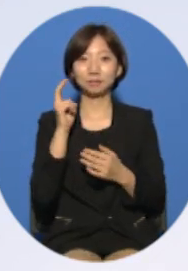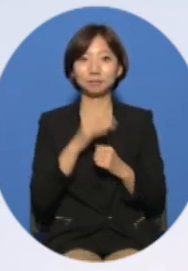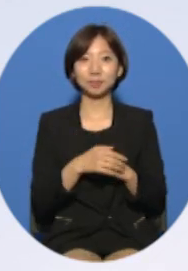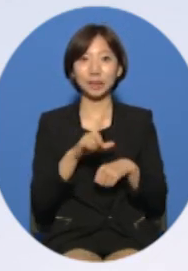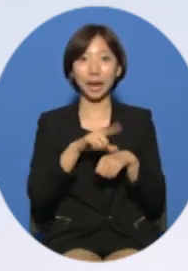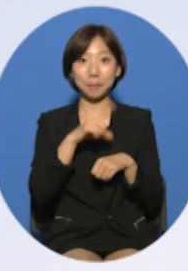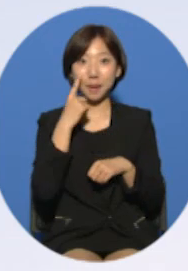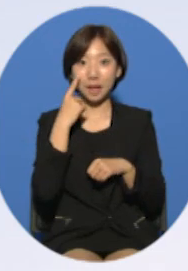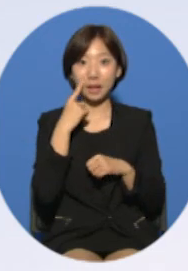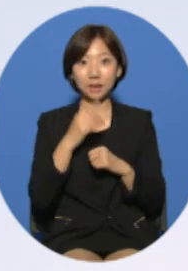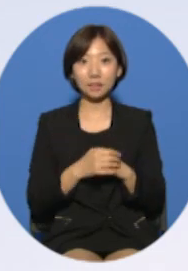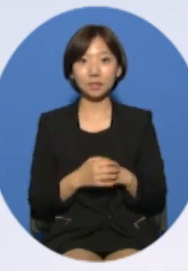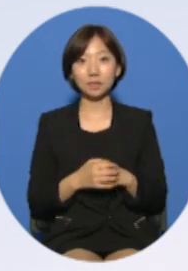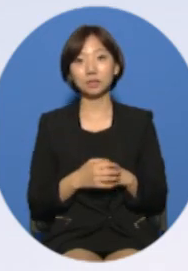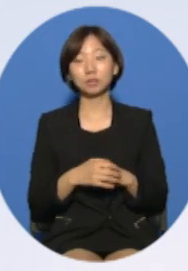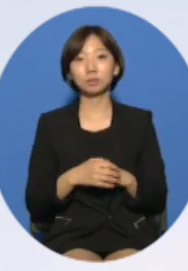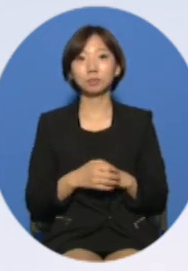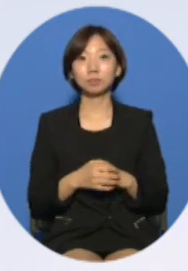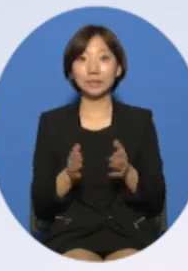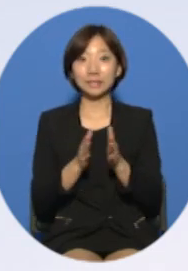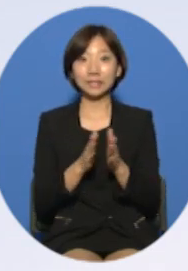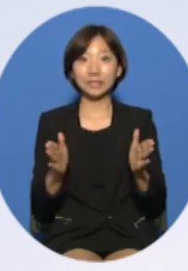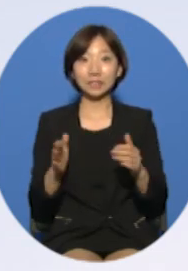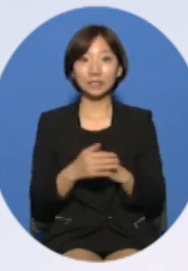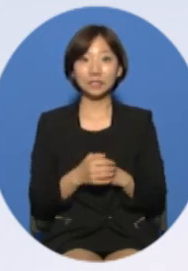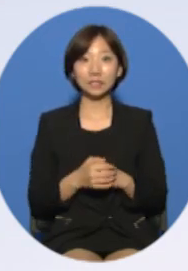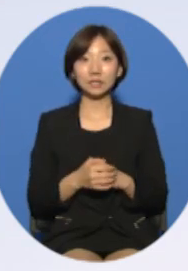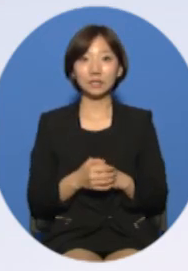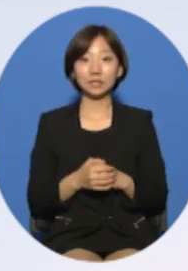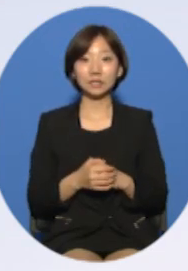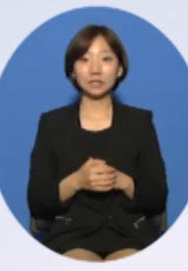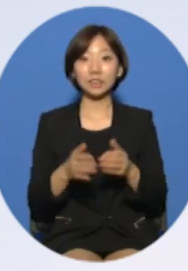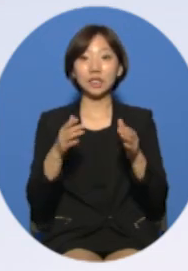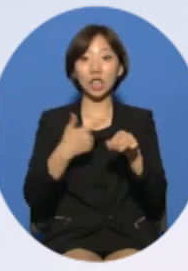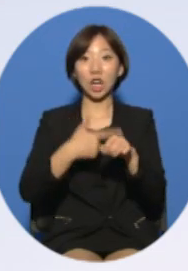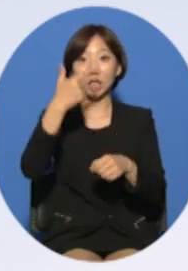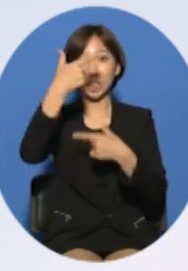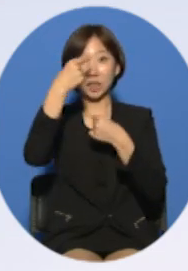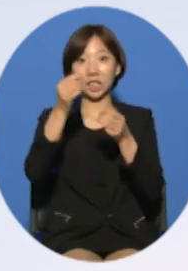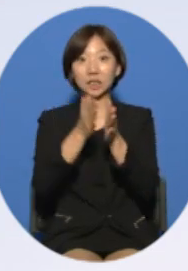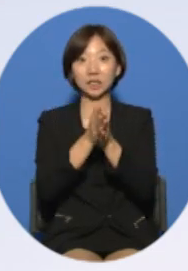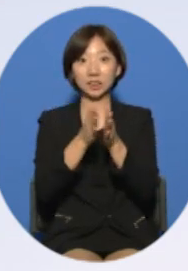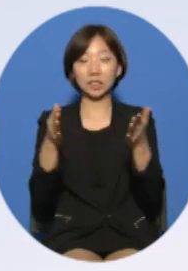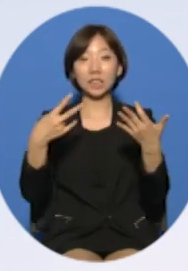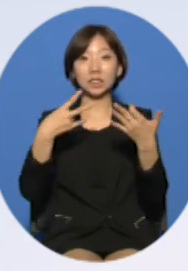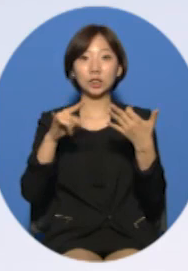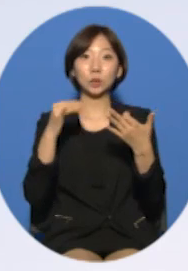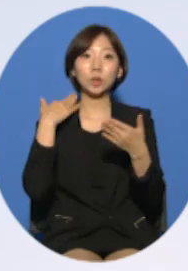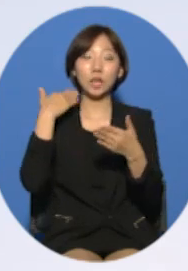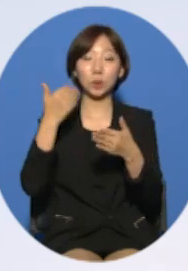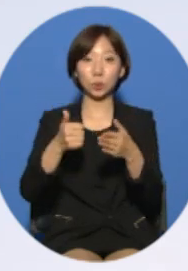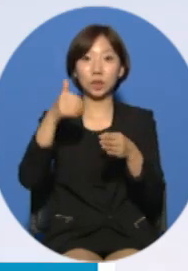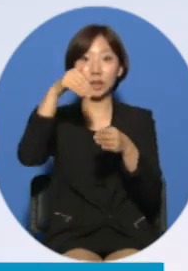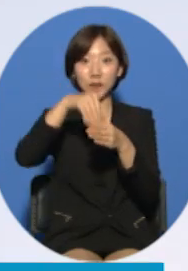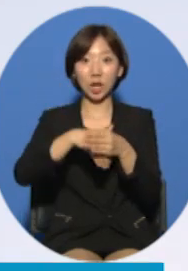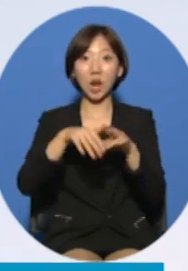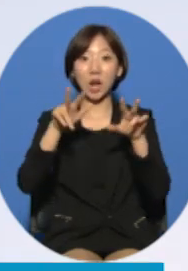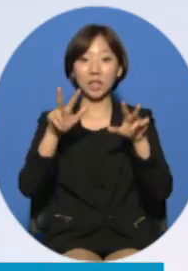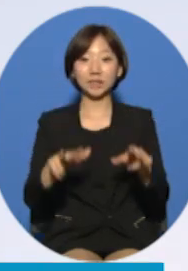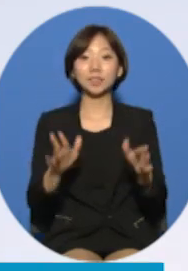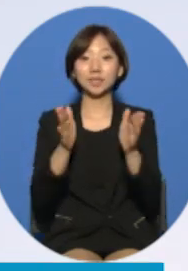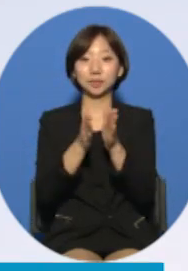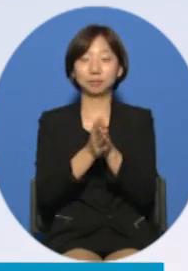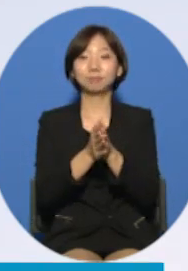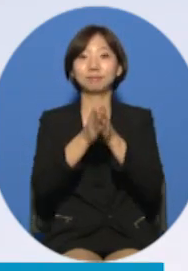한번 볼까요? 시작됐습니다. 시작됐습니다. 시작됐습니다. 6시 정각. 예, 예. 제19대 대통령 선거 네. 이제 바로